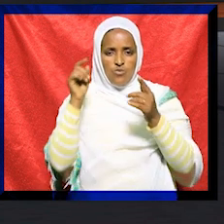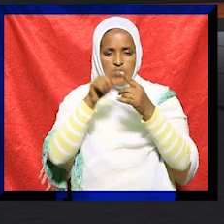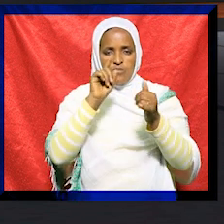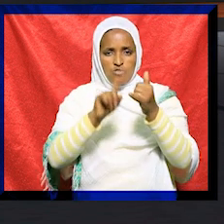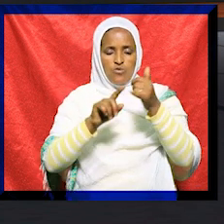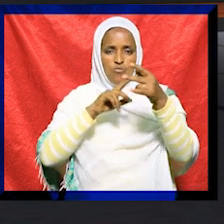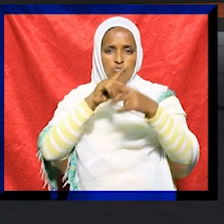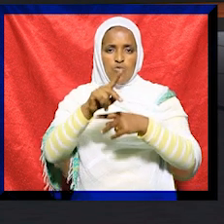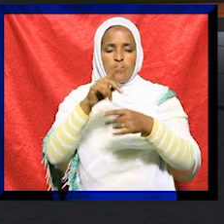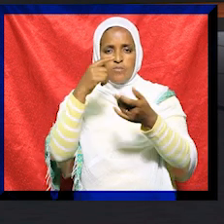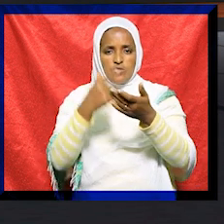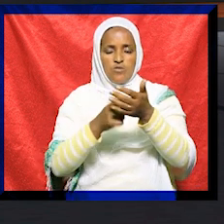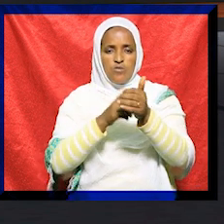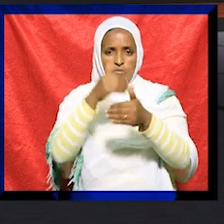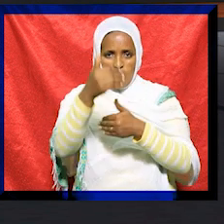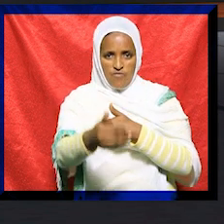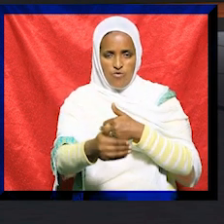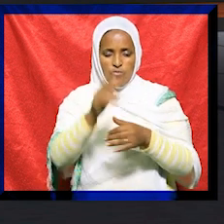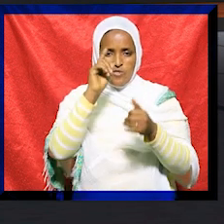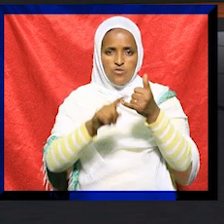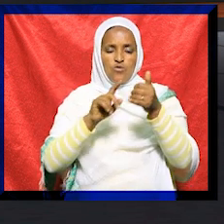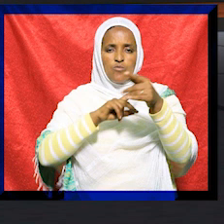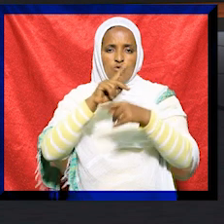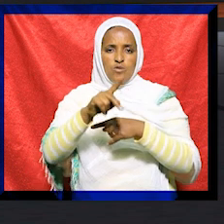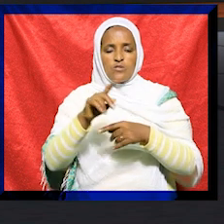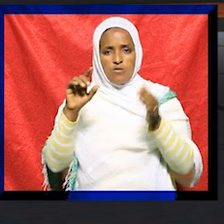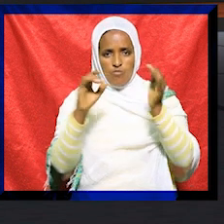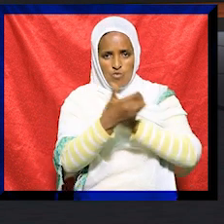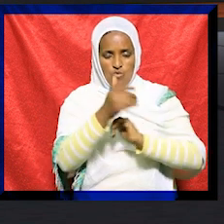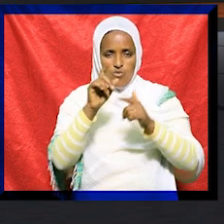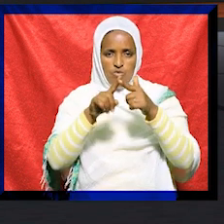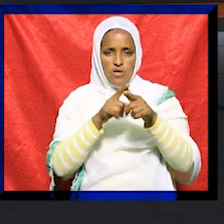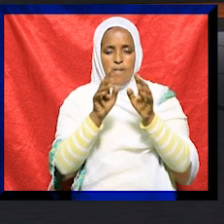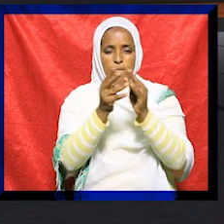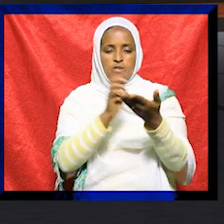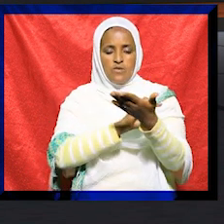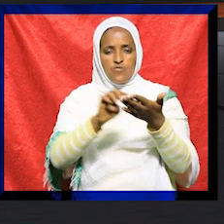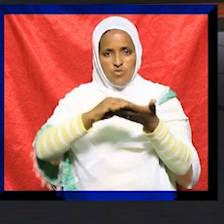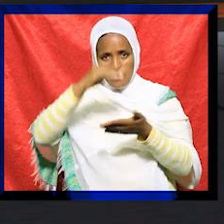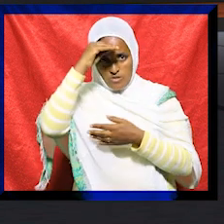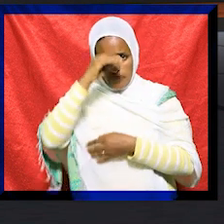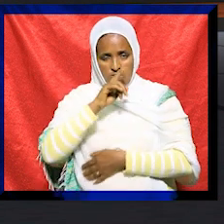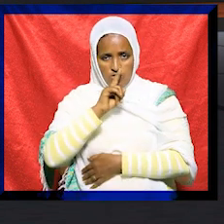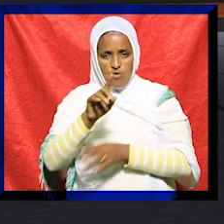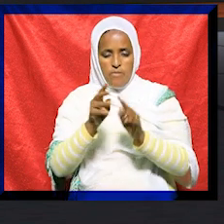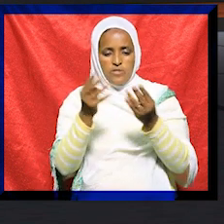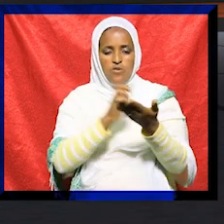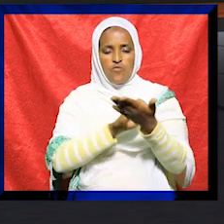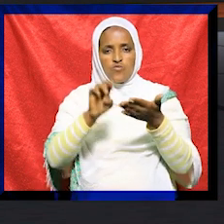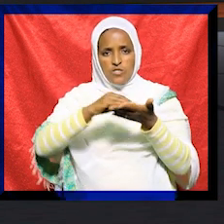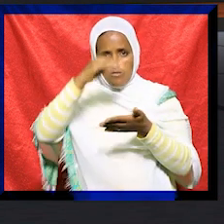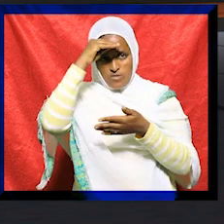ተስፋ እናደርጋለን። ወደ መጨረሻው መራ ግብር ነው በዚሁ የምናልፈው። መጨረሻው መራ ግብራችን የሚሆነው እንግዲህ የመጽሐፍ ቅዱስ ትምህርት